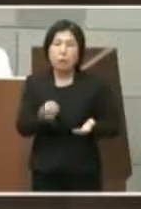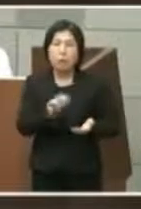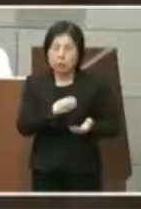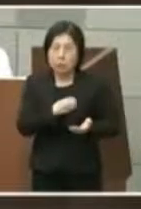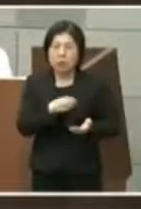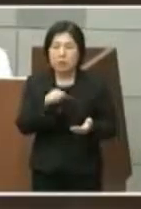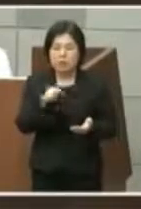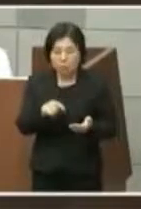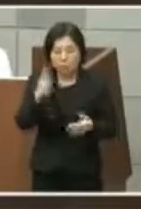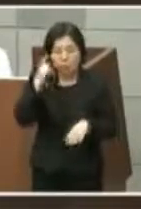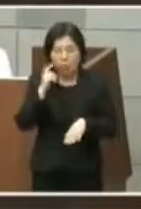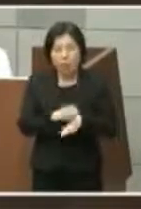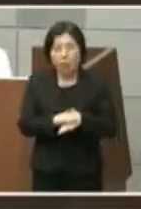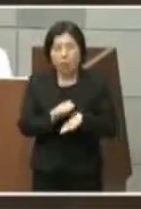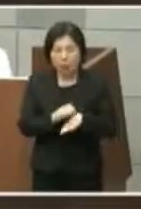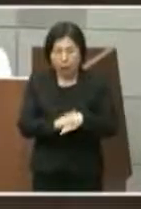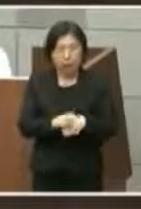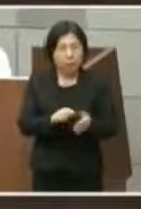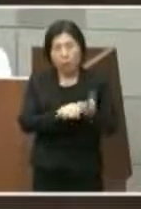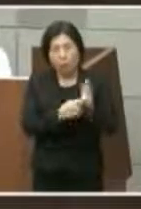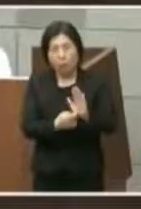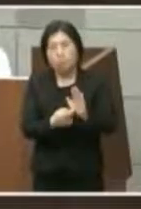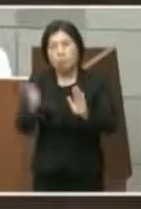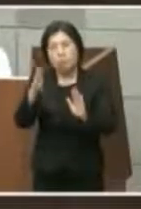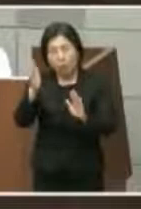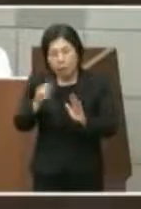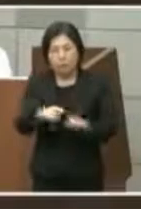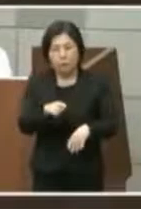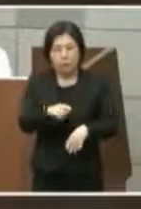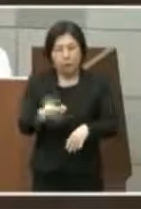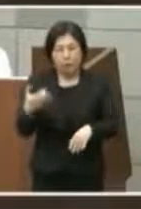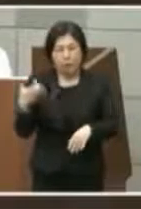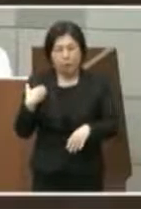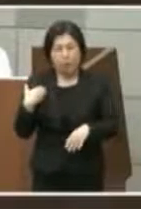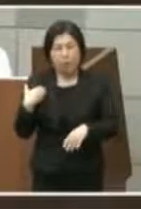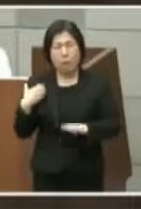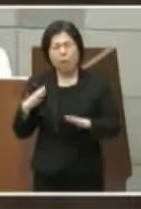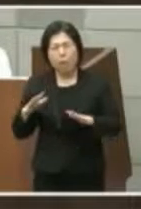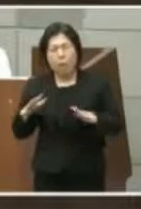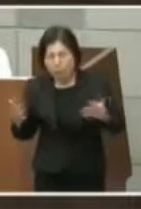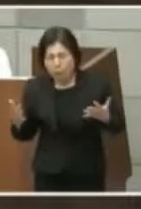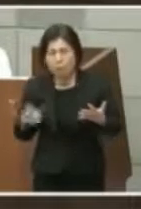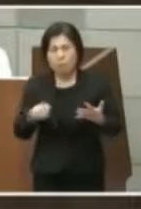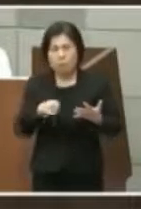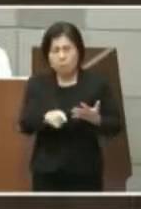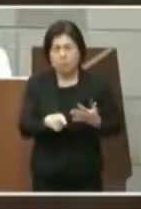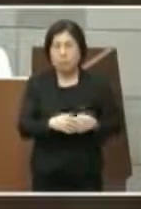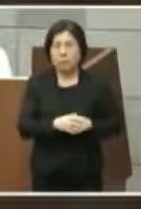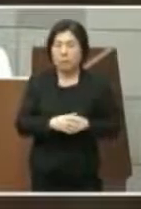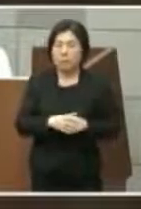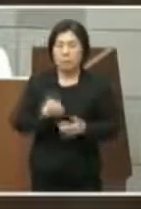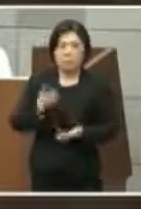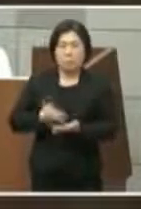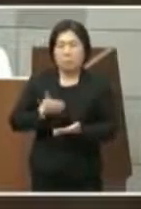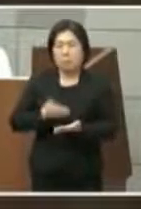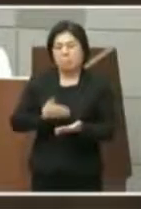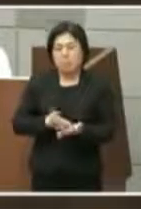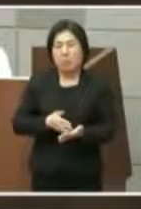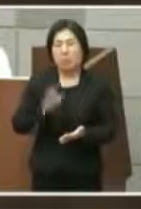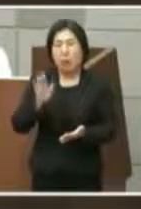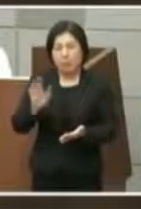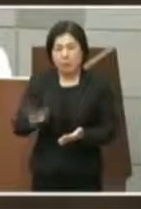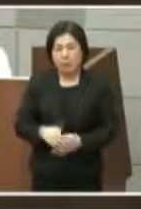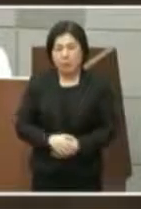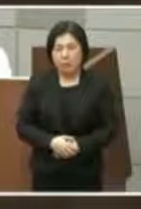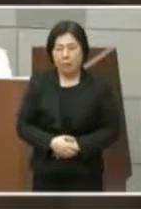権能を生かしていないどころか、機能をしていなかったと言えるのではないでしょうかという委員からの発言